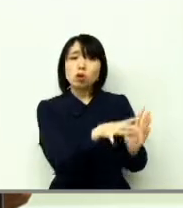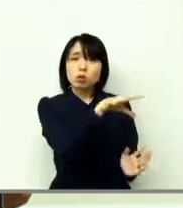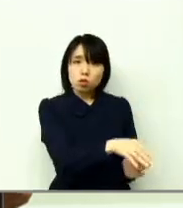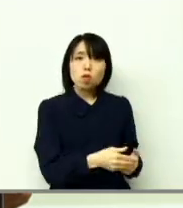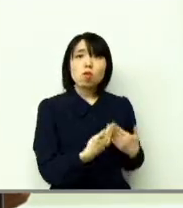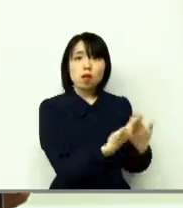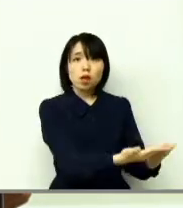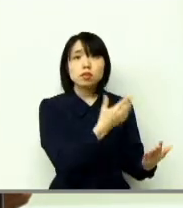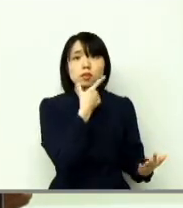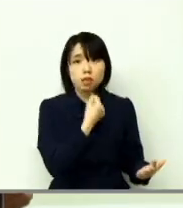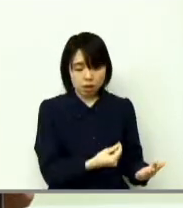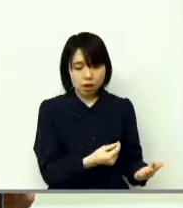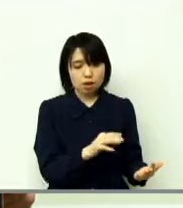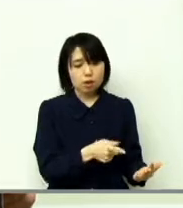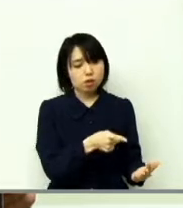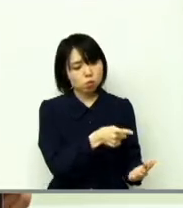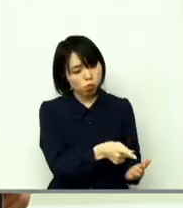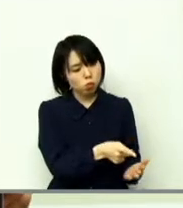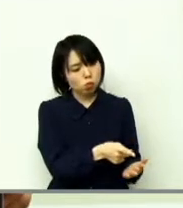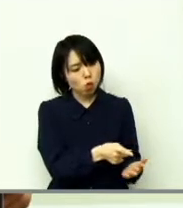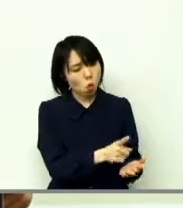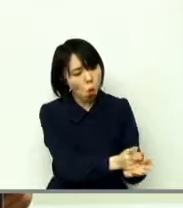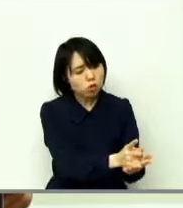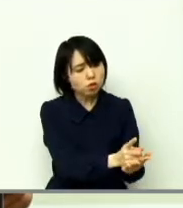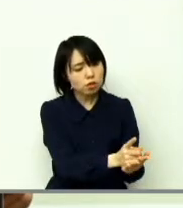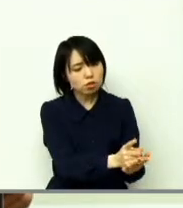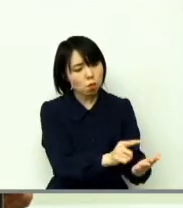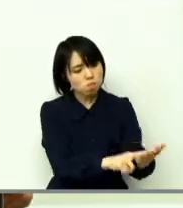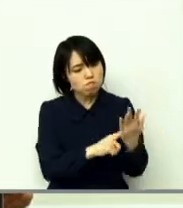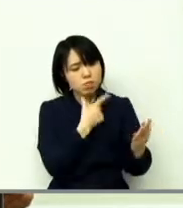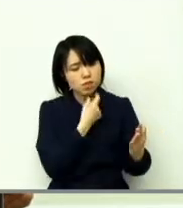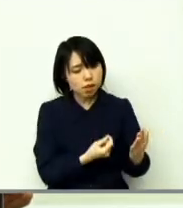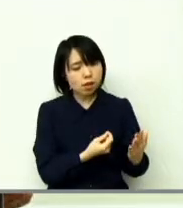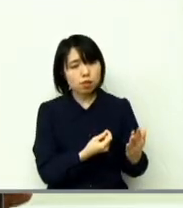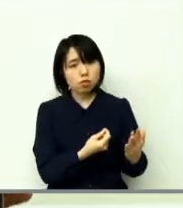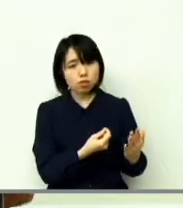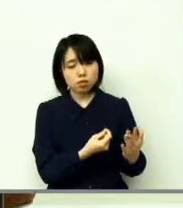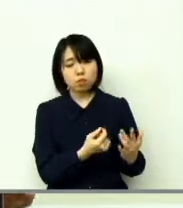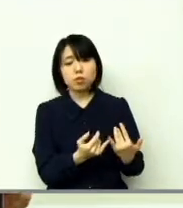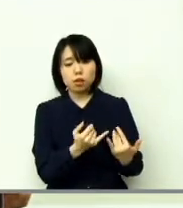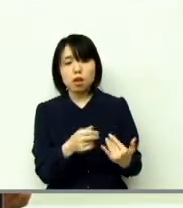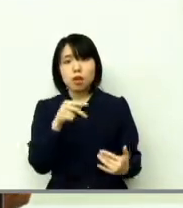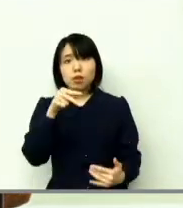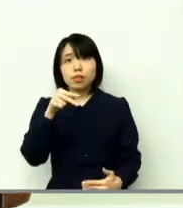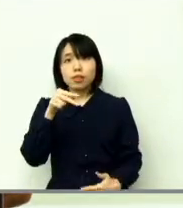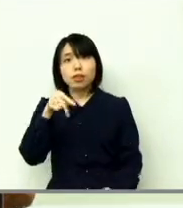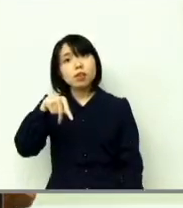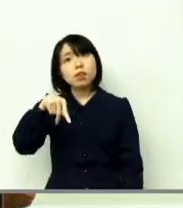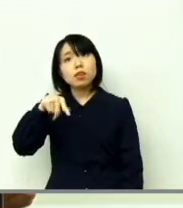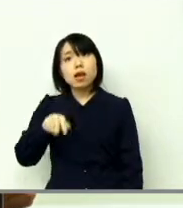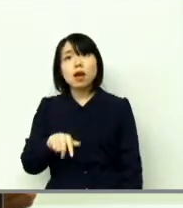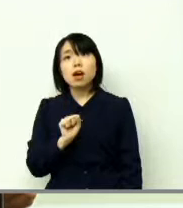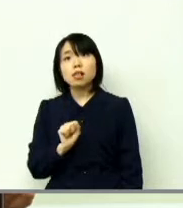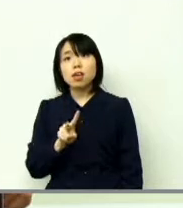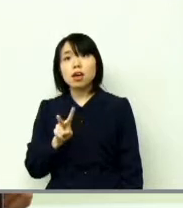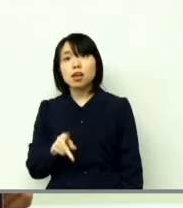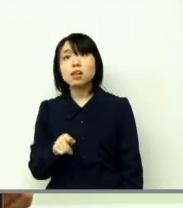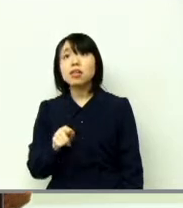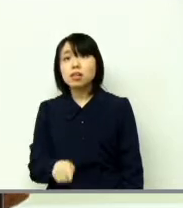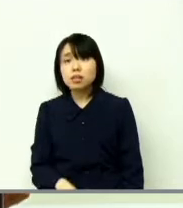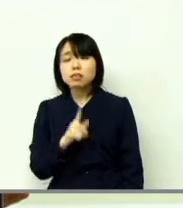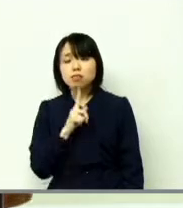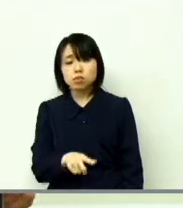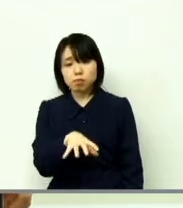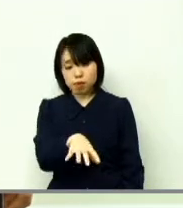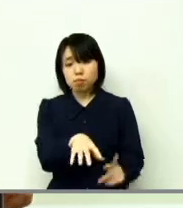その保育の方針みたいなのを打ち出した形で行われておりますナーサリーですね、こういったところに預けたいというふうに思っていらっしゃる